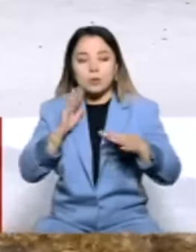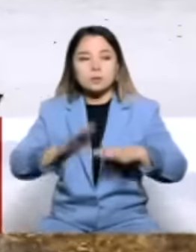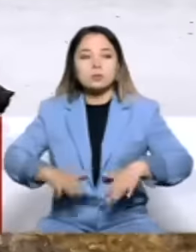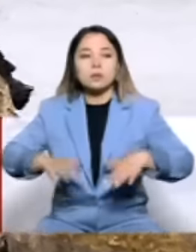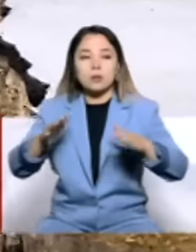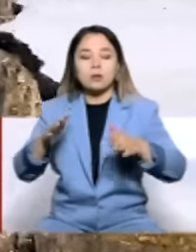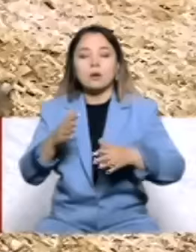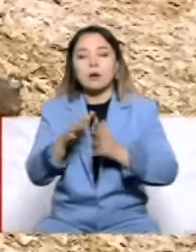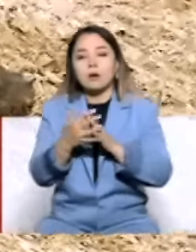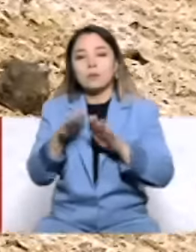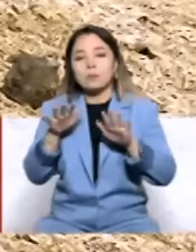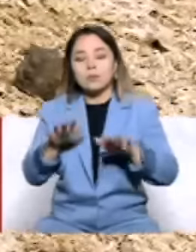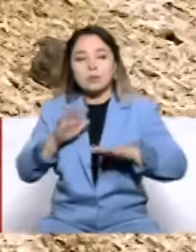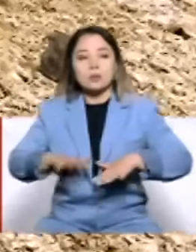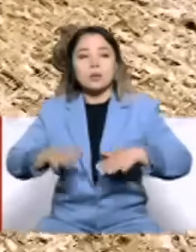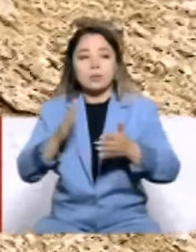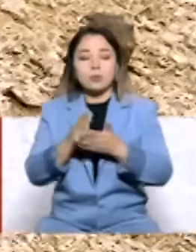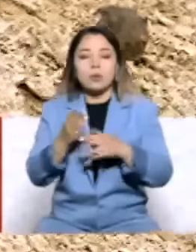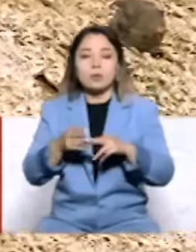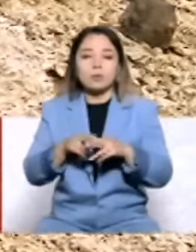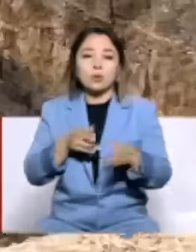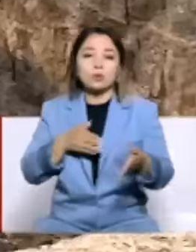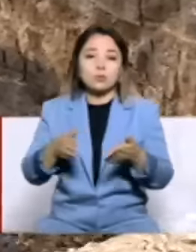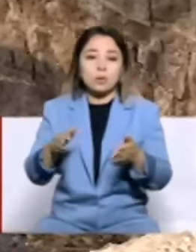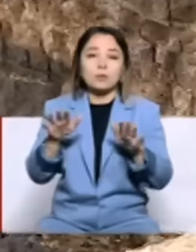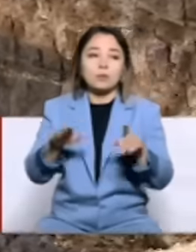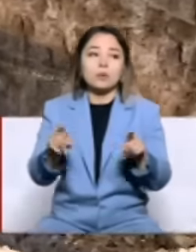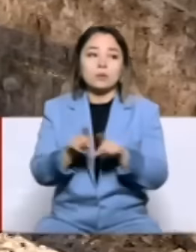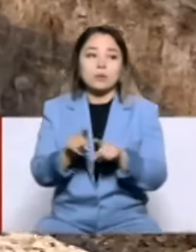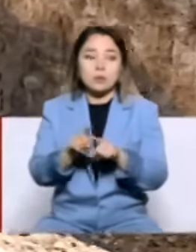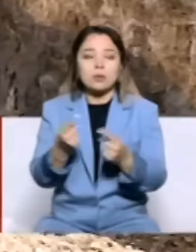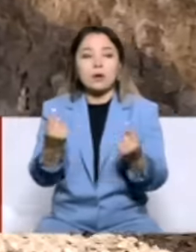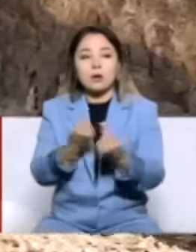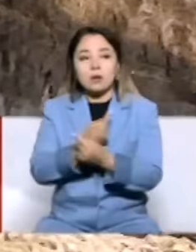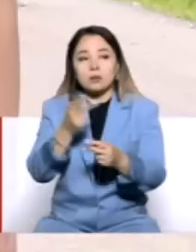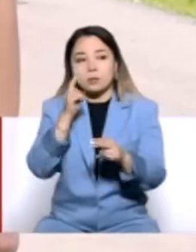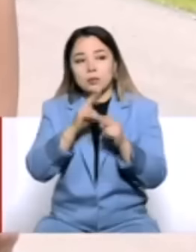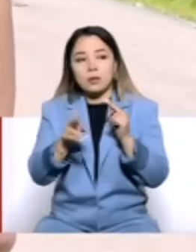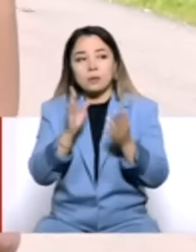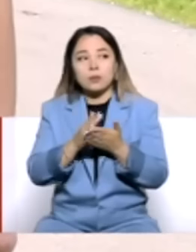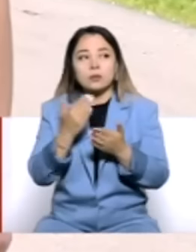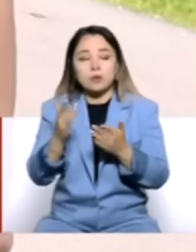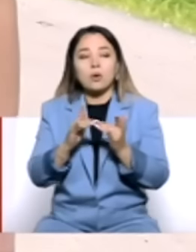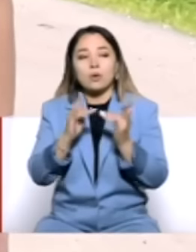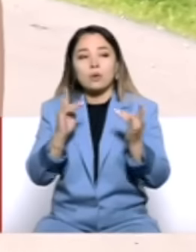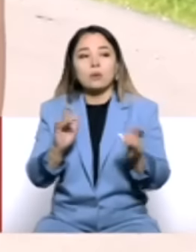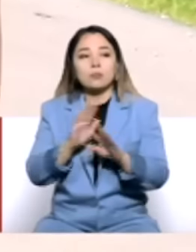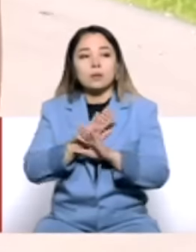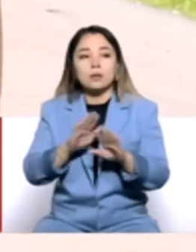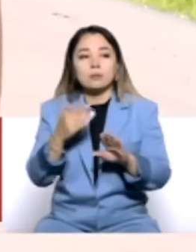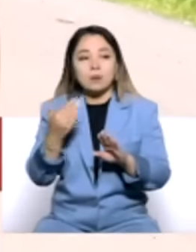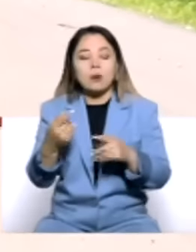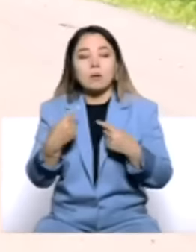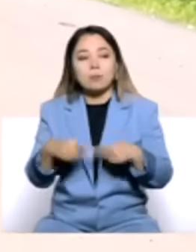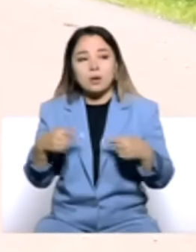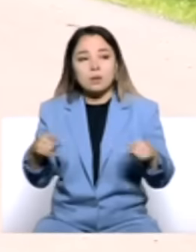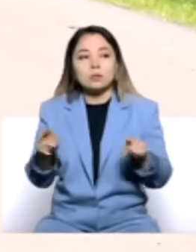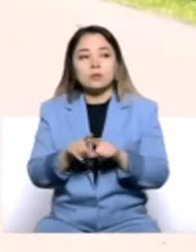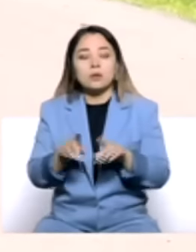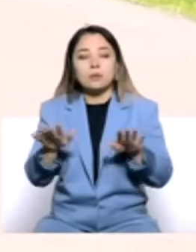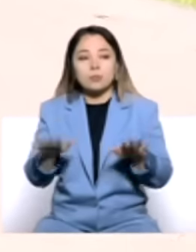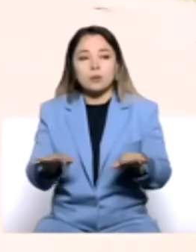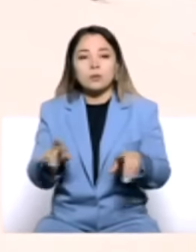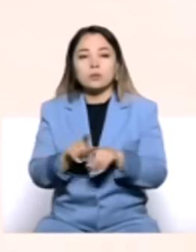ауылға кіреберіс жолды шайып кеткен, сол жолмен бірге елді мекенге қатынас та үзілген. Көпір емес. Басқа бір жерді